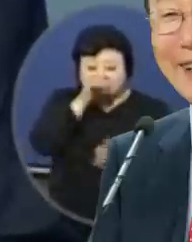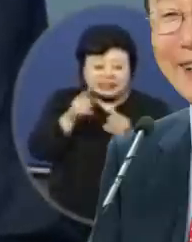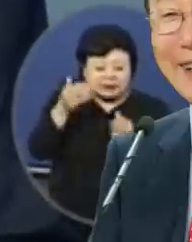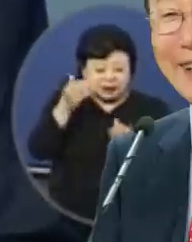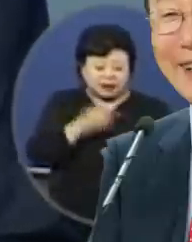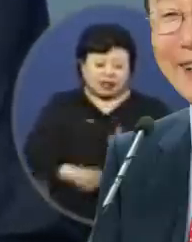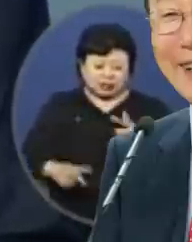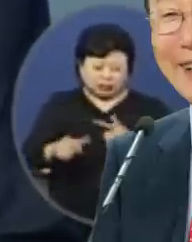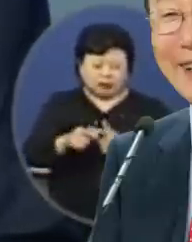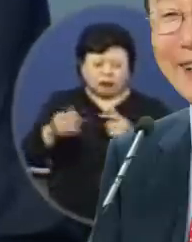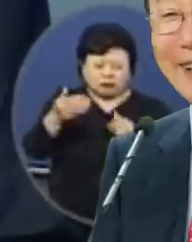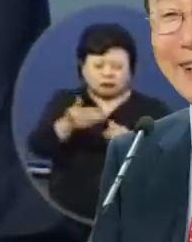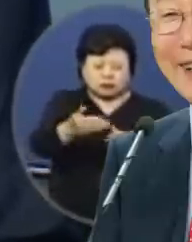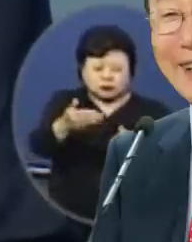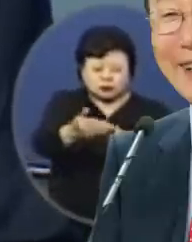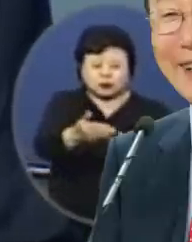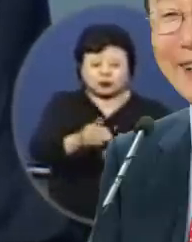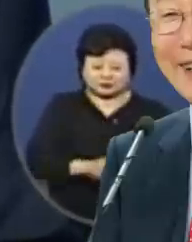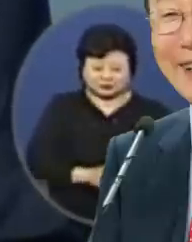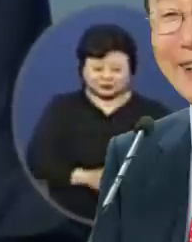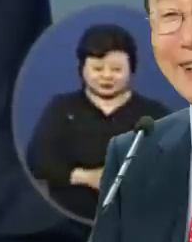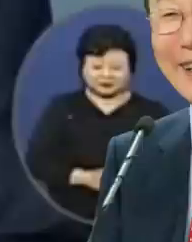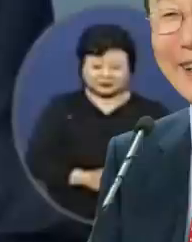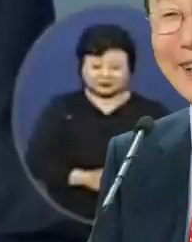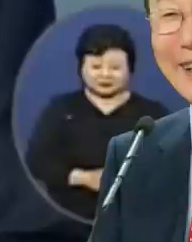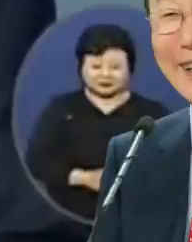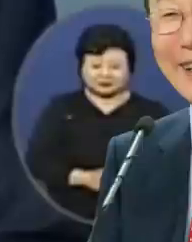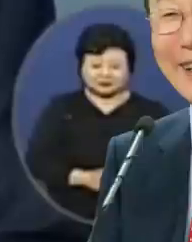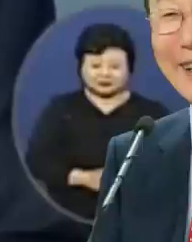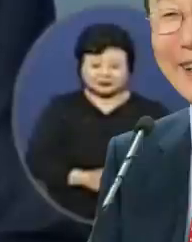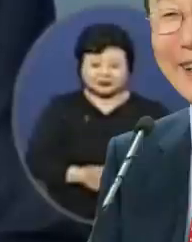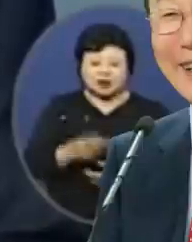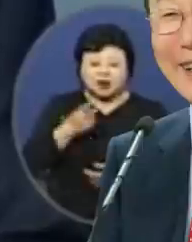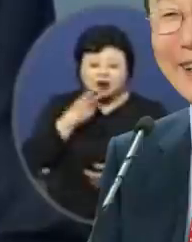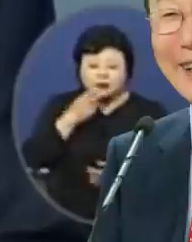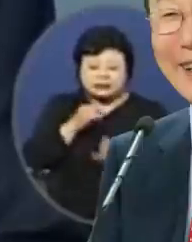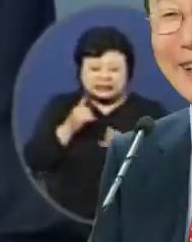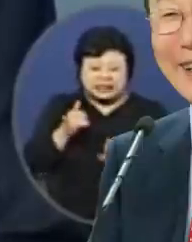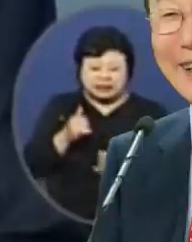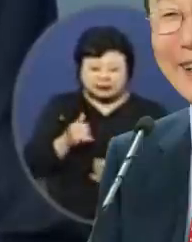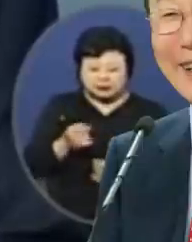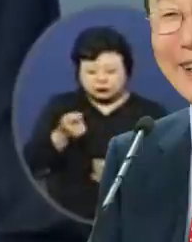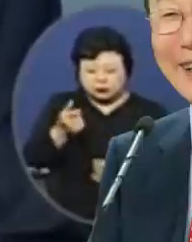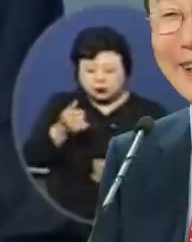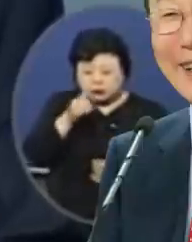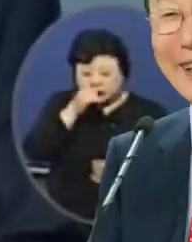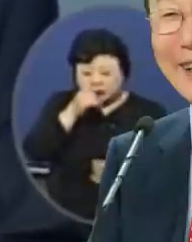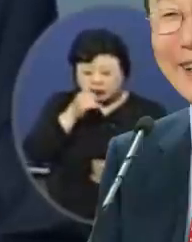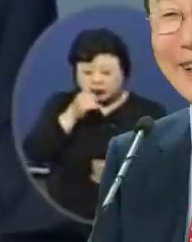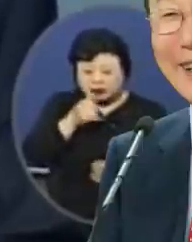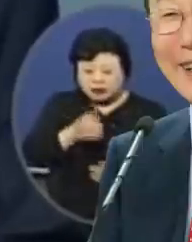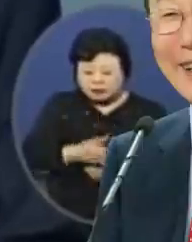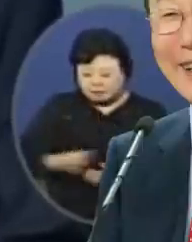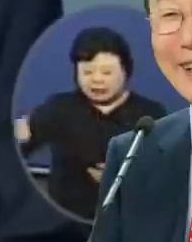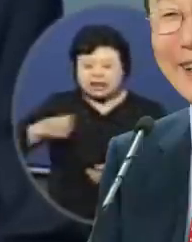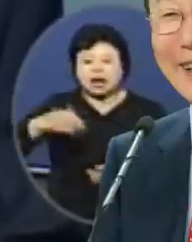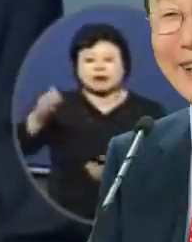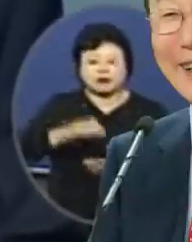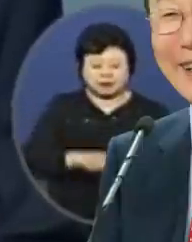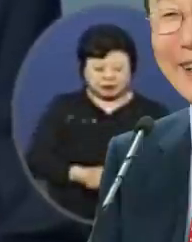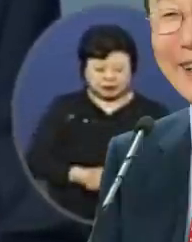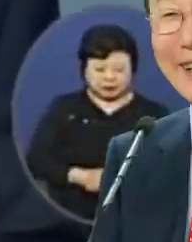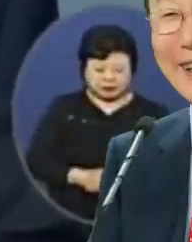자에게는 더 가지라고 주시고 없는 자는 있는 것 주서 내놓으라고 빼앗는